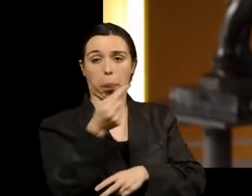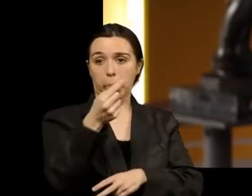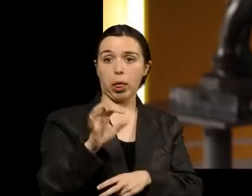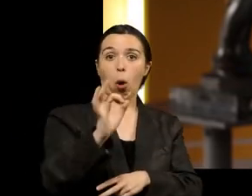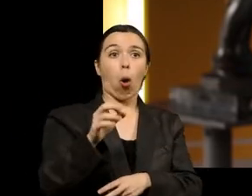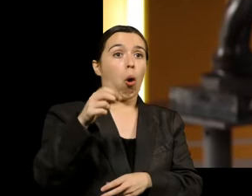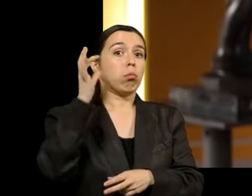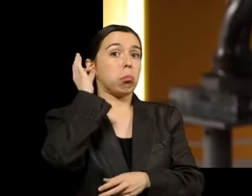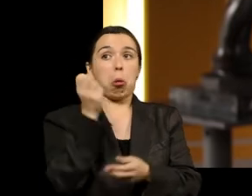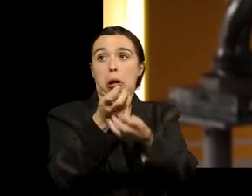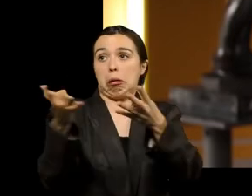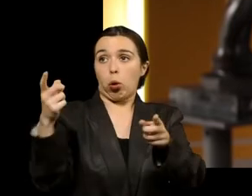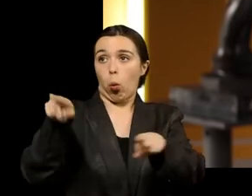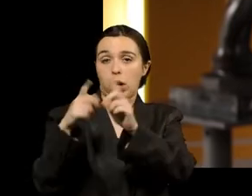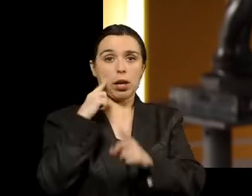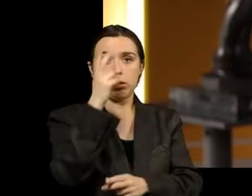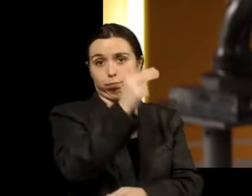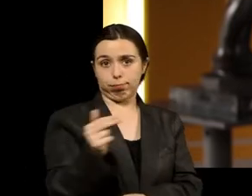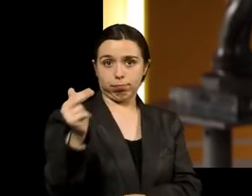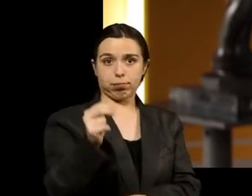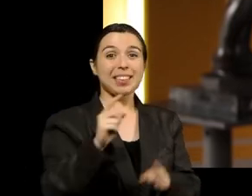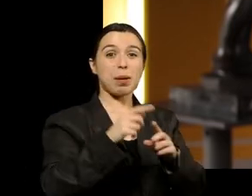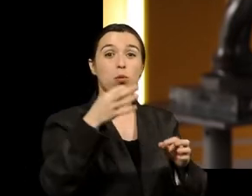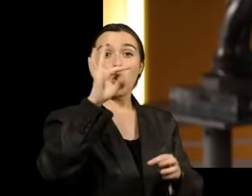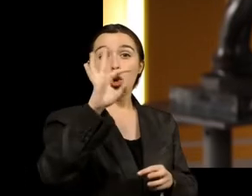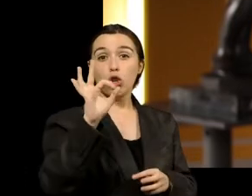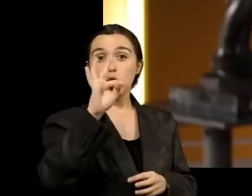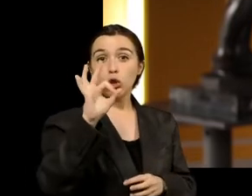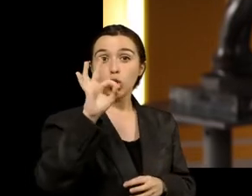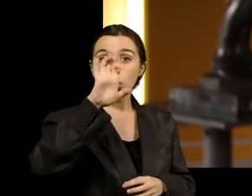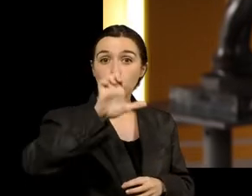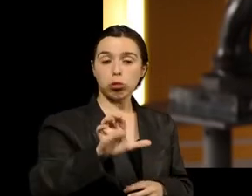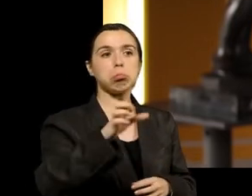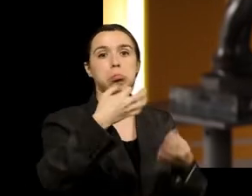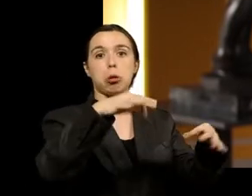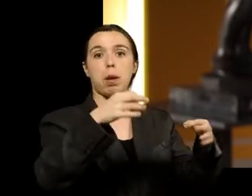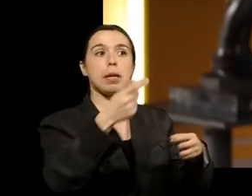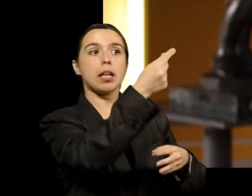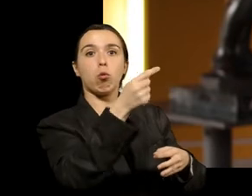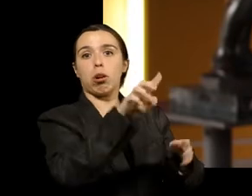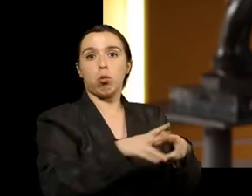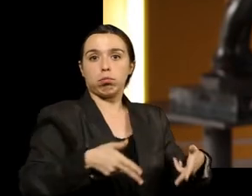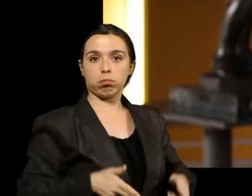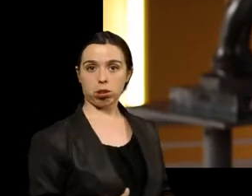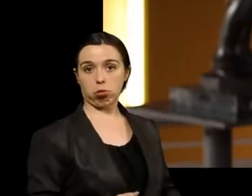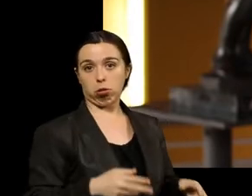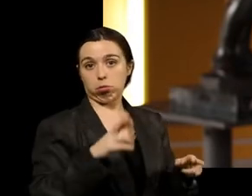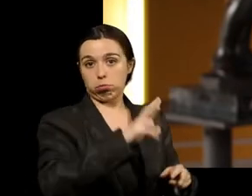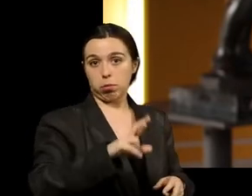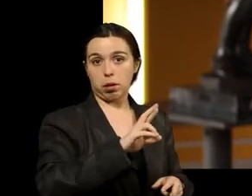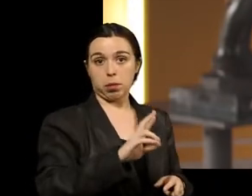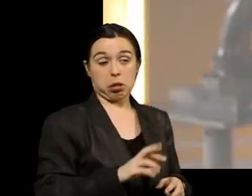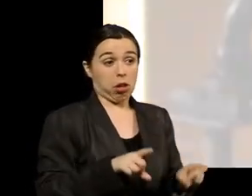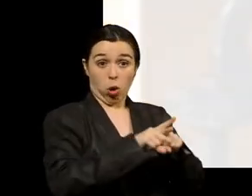i la Rosa. Molts dels dibuixos de la Totot, curiosament, surt asseguda, com en aquest cas, i és un dels temes recurrents